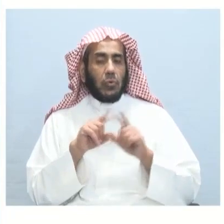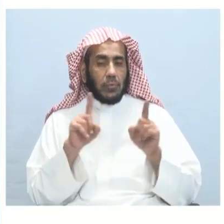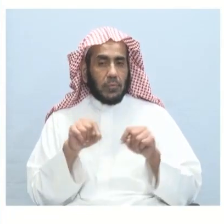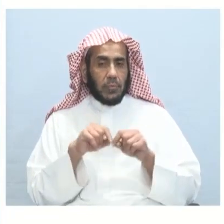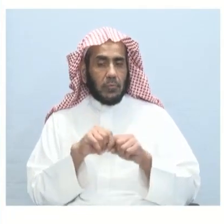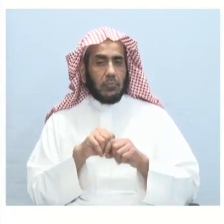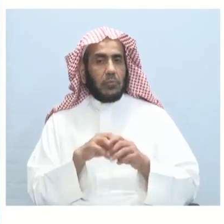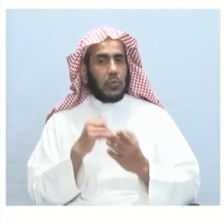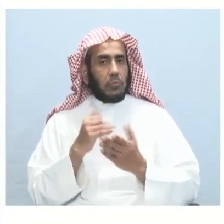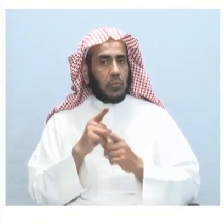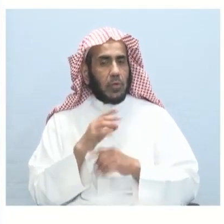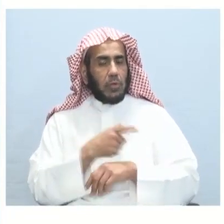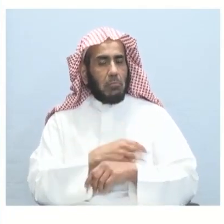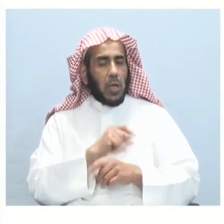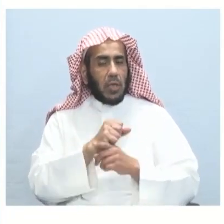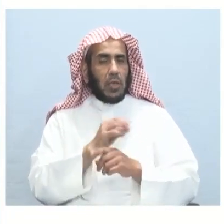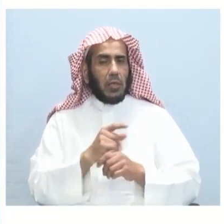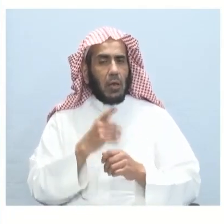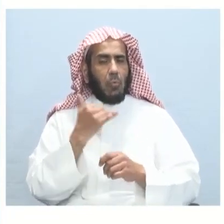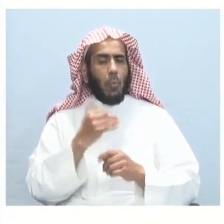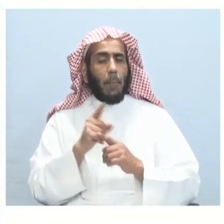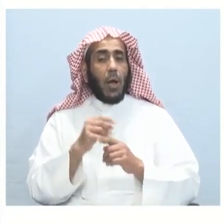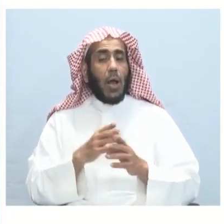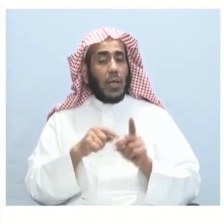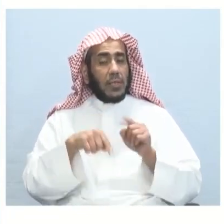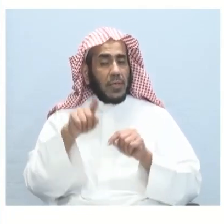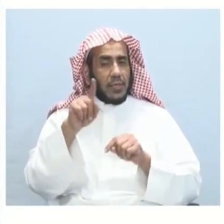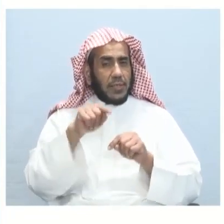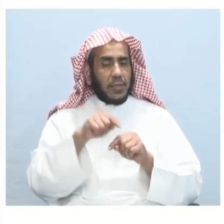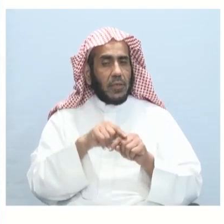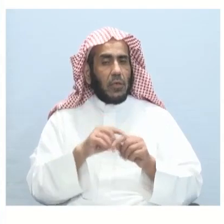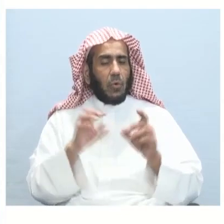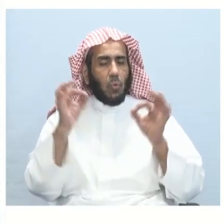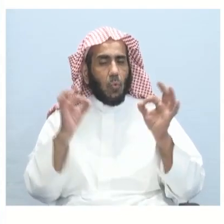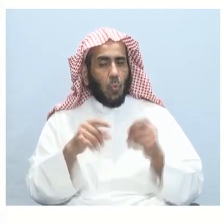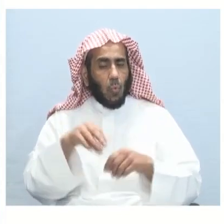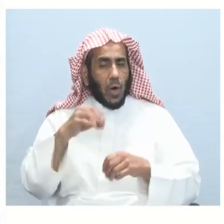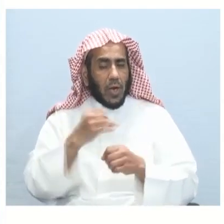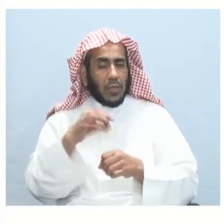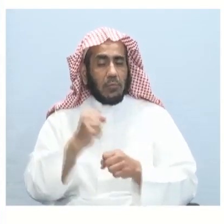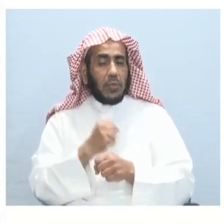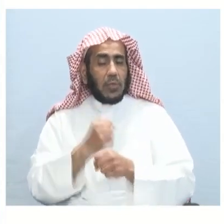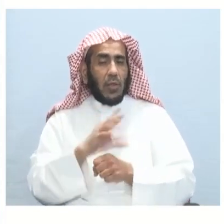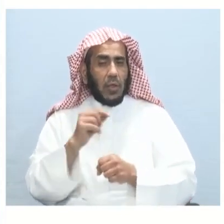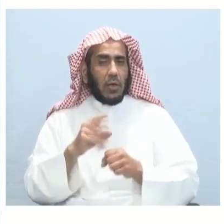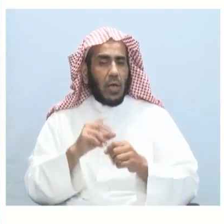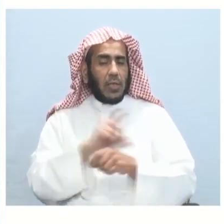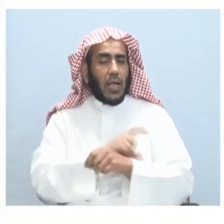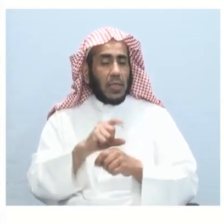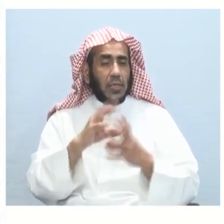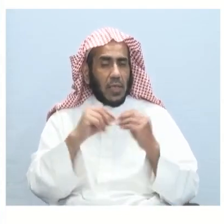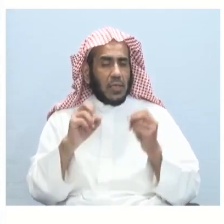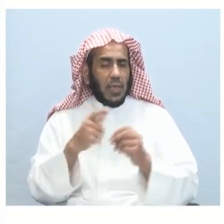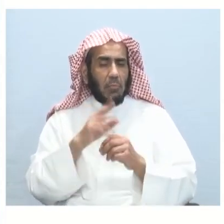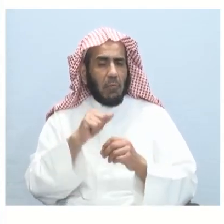استنادا ذكرنا كذلك انه استنادا الى تخطيط ورقه العمل تظهر اداه التحليل السريع